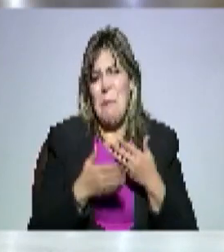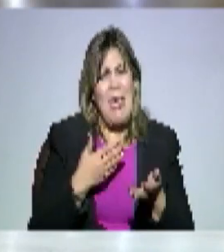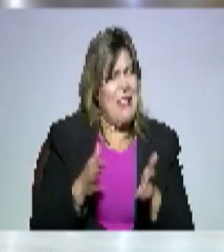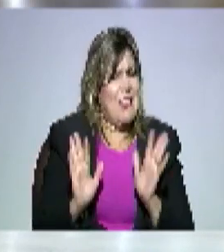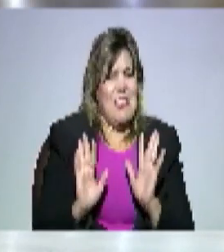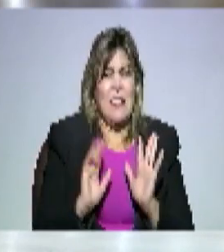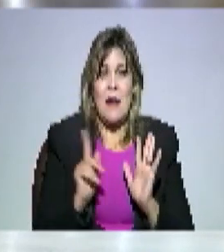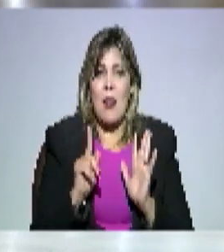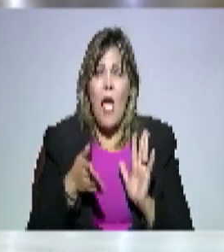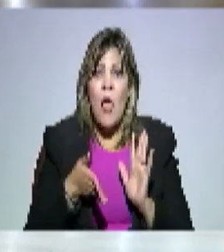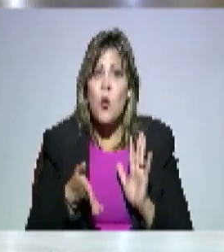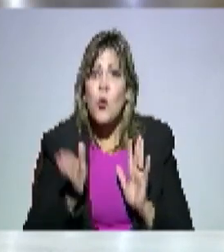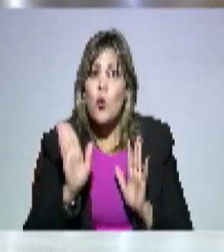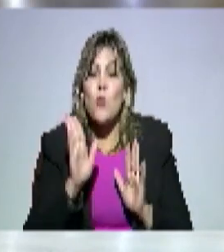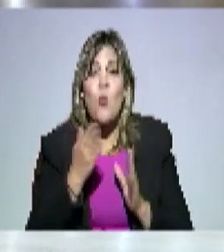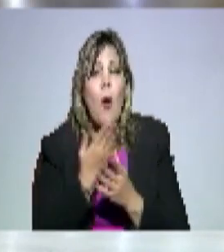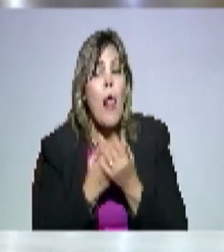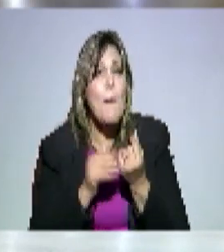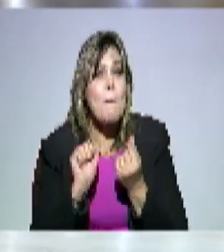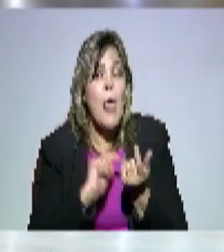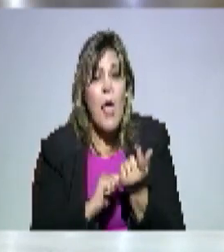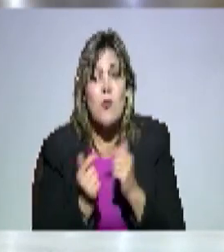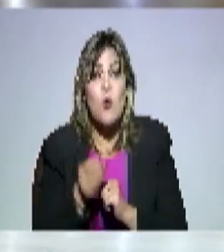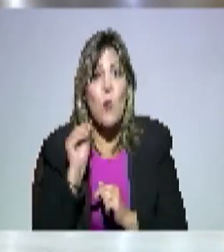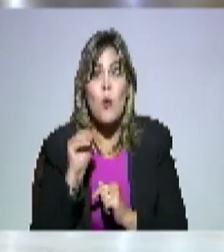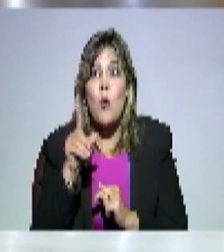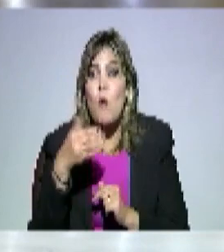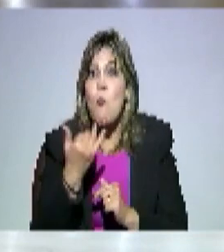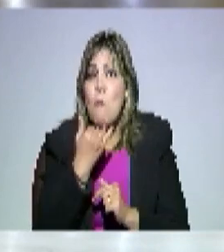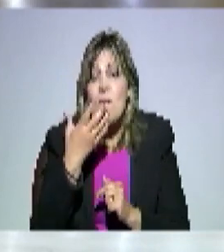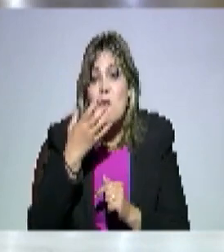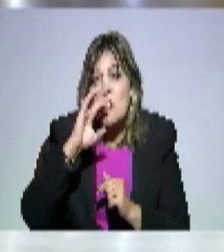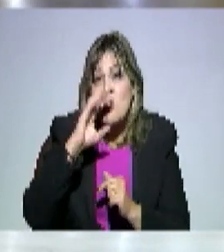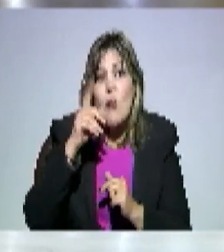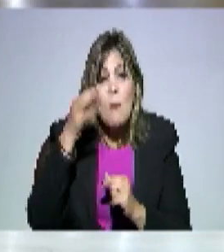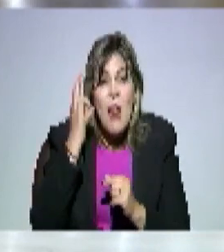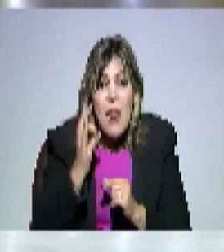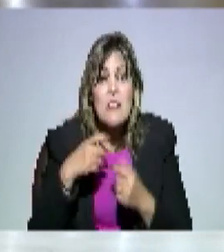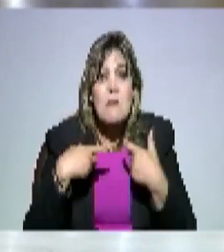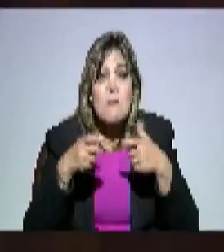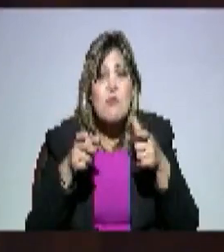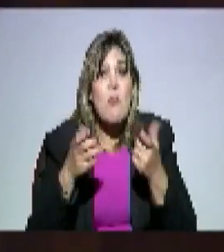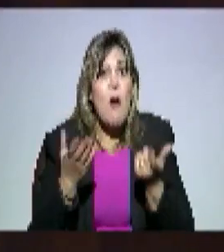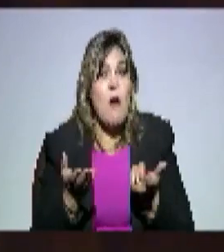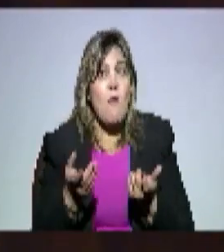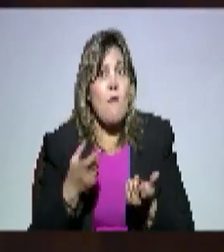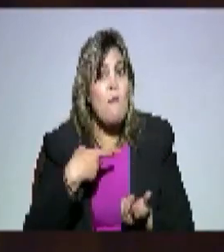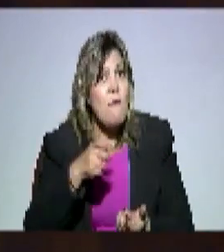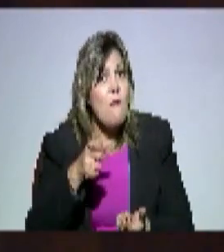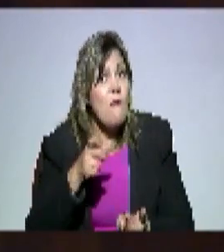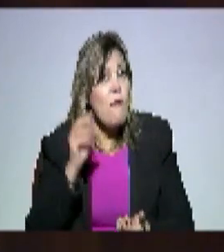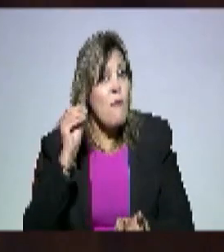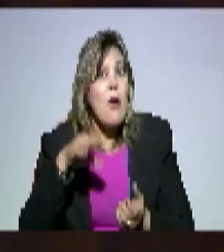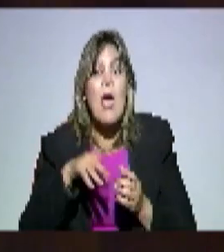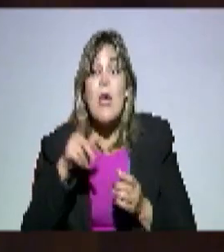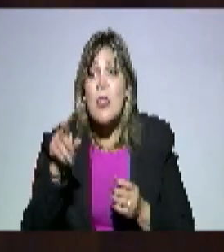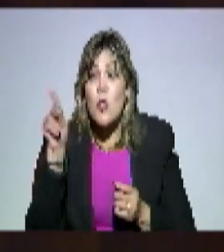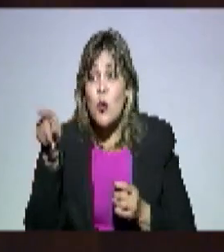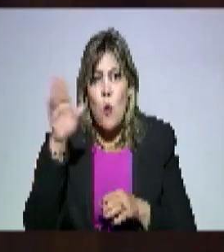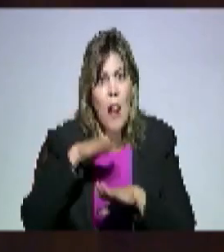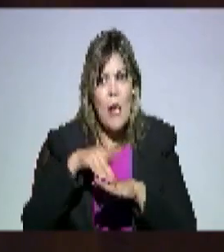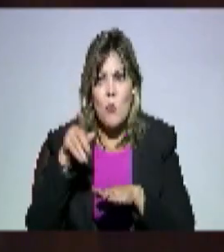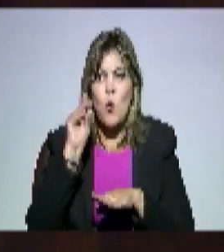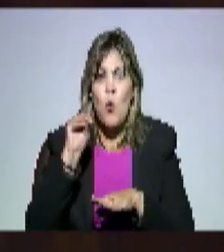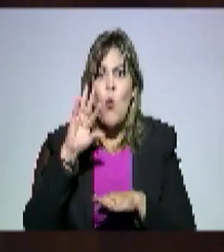لا تطلع المسيح وتقول له ليس لهم خمر وتصرف تجري على خد وتقول لهم مهما قال لكم فافعلوه ايه